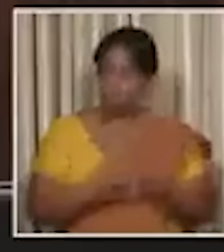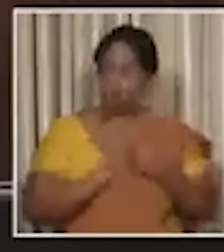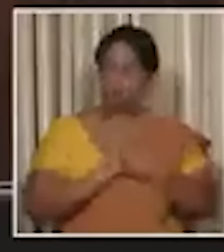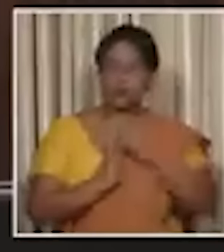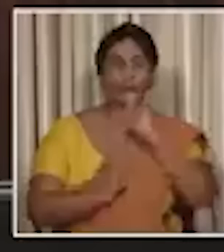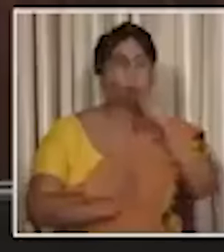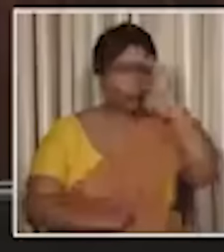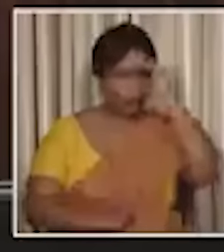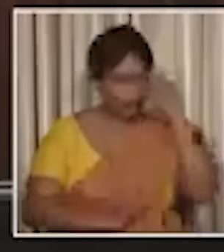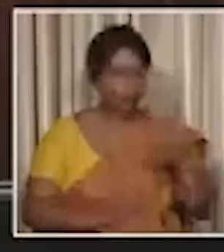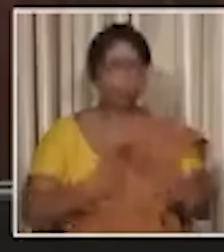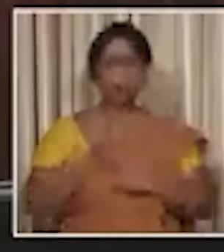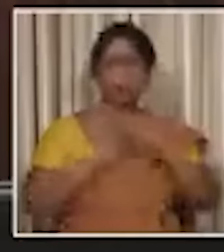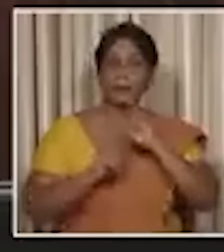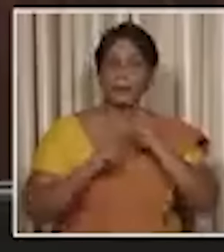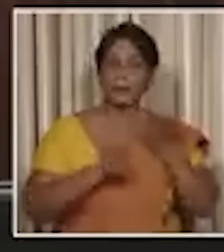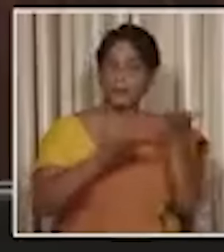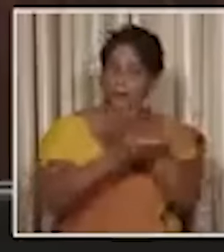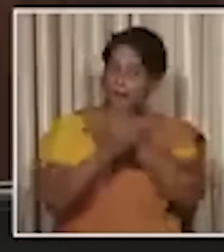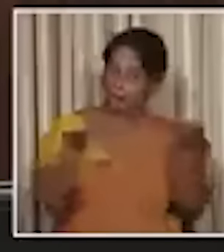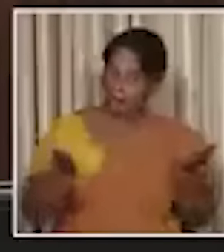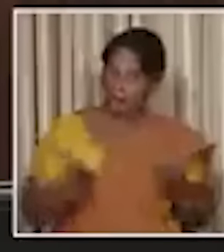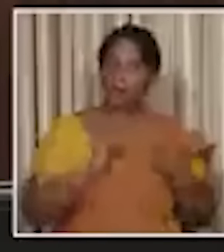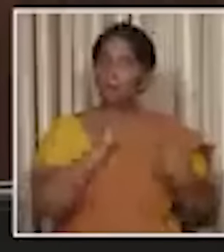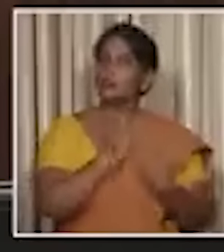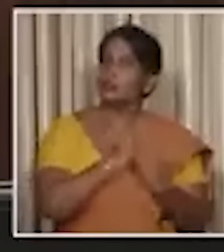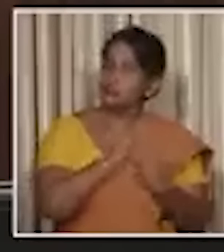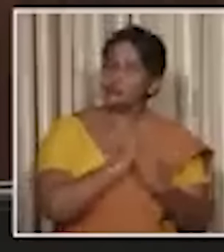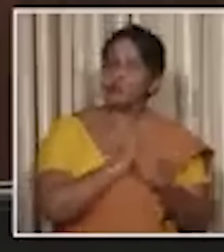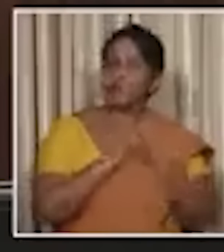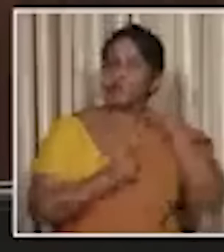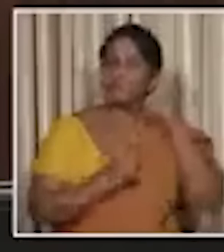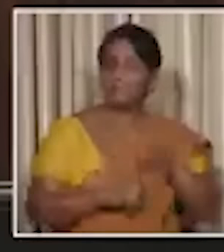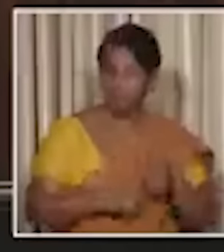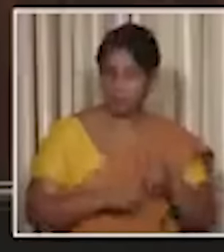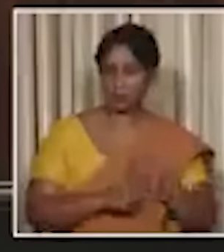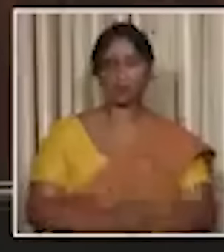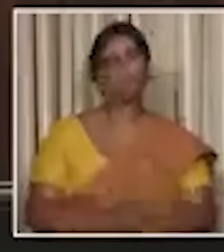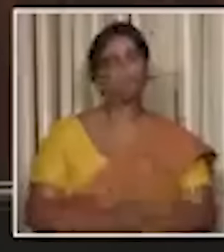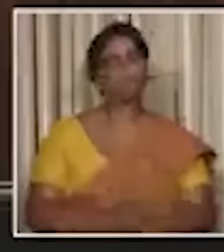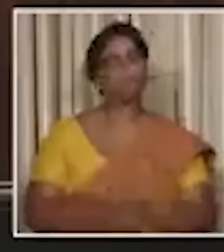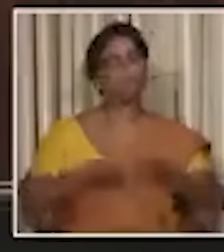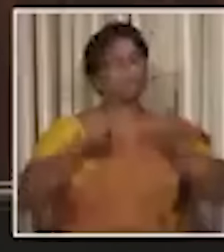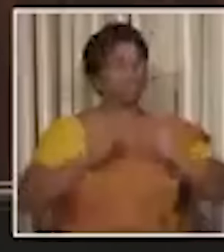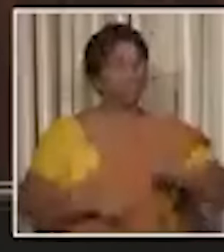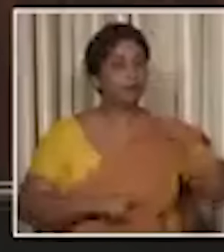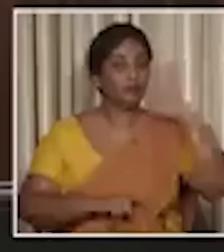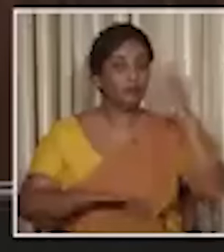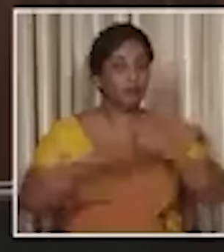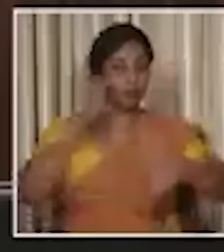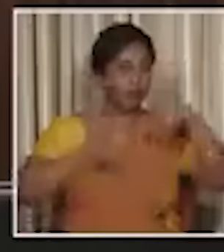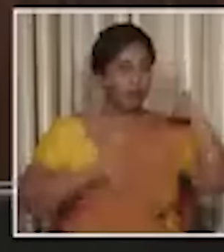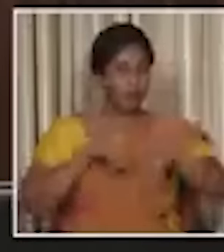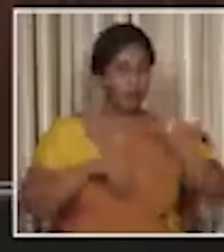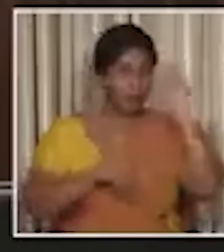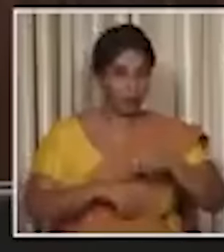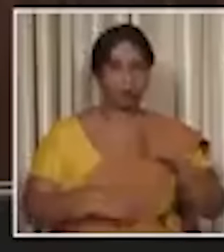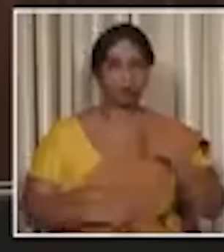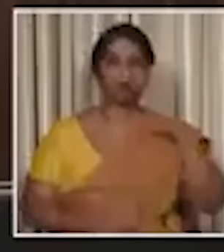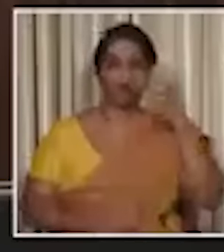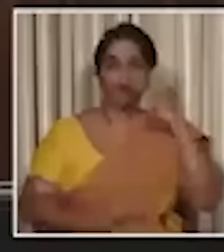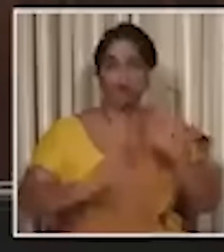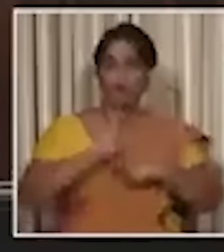කතානායකතුමාගේ මන්ත්‍රීවරුන්ගේ දායකත්වය මා බලාපොරොත්තු වෙනවා. ඊළඟ විශේෂයෙන් මේ ජනවරම තුල අපි දන්නවා